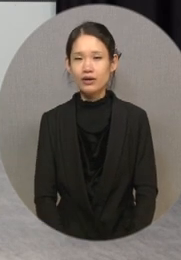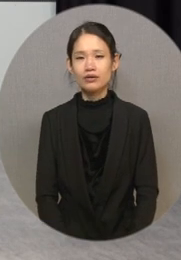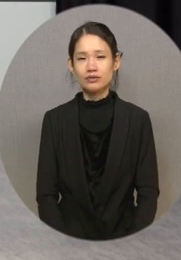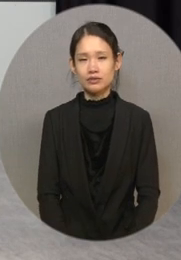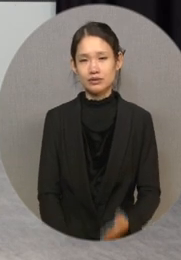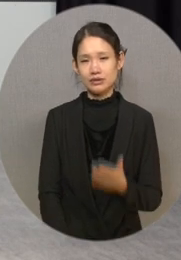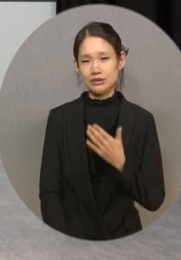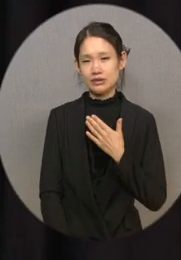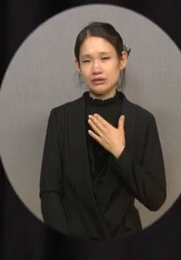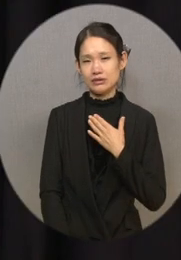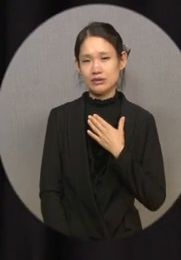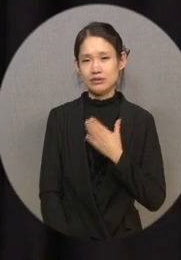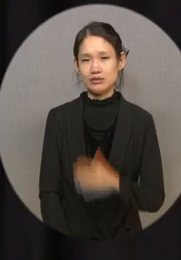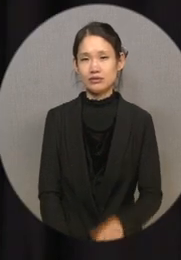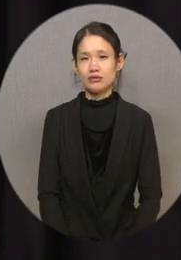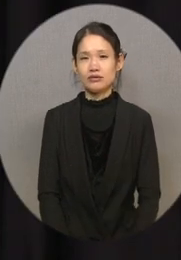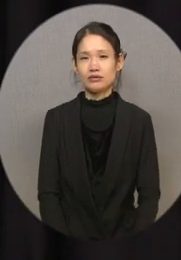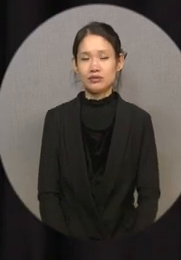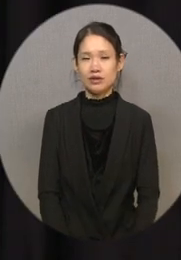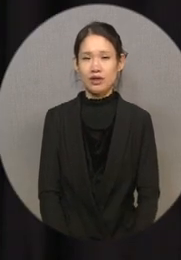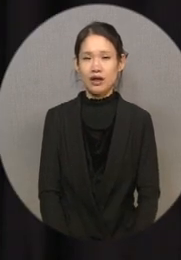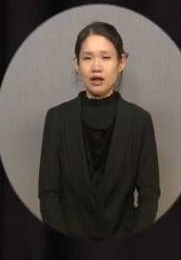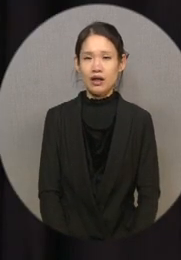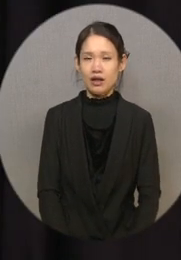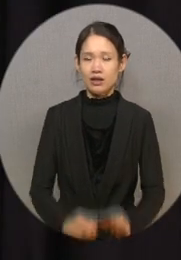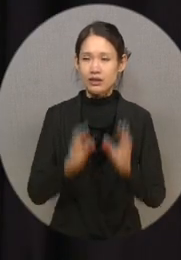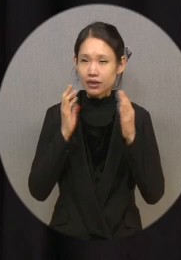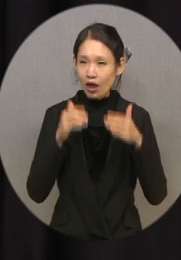바로... 낳자마자